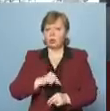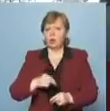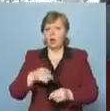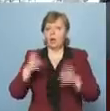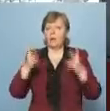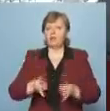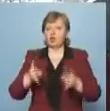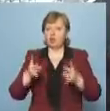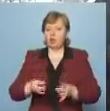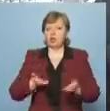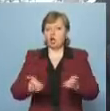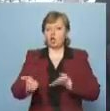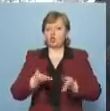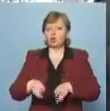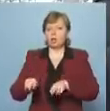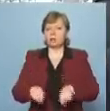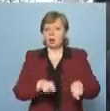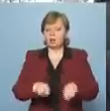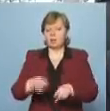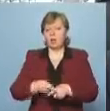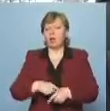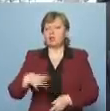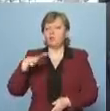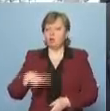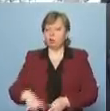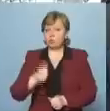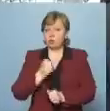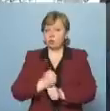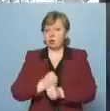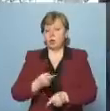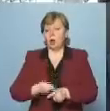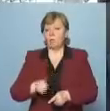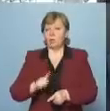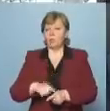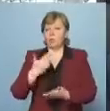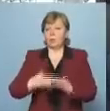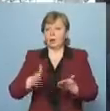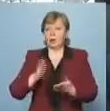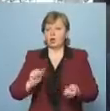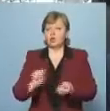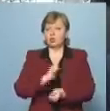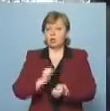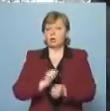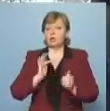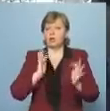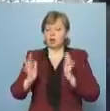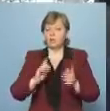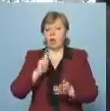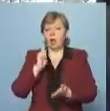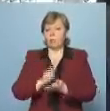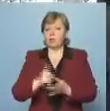трасса. Но эта мера вынужденная, так как при ликвидации последствий сыхания обязательным условием является